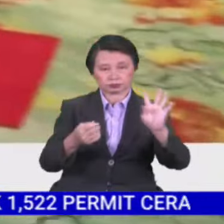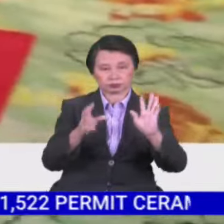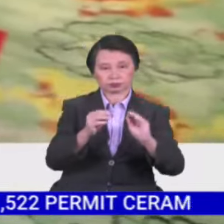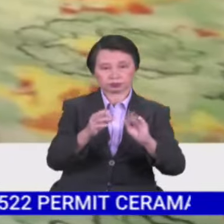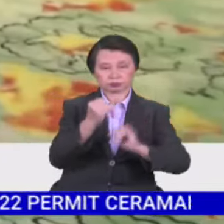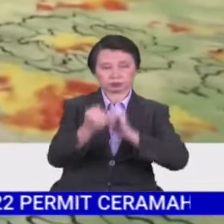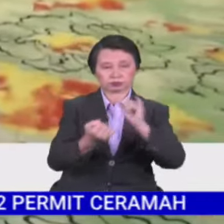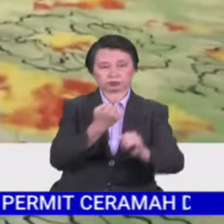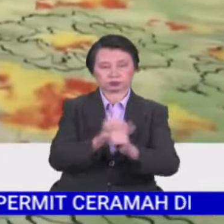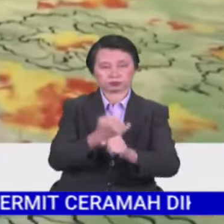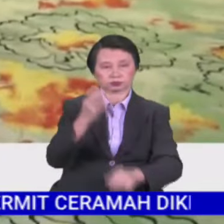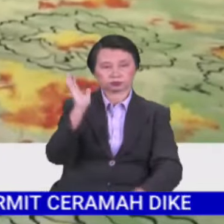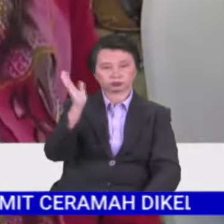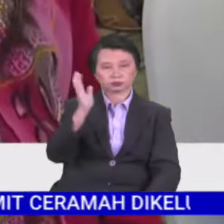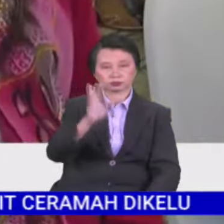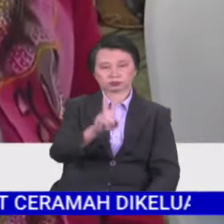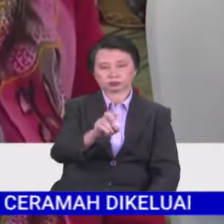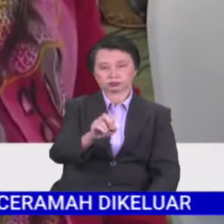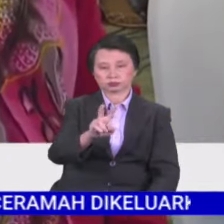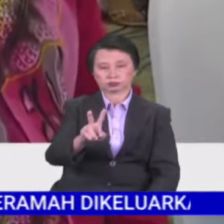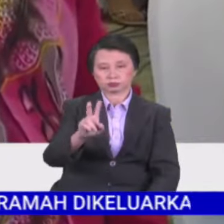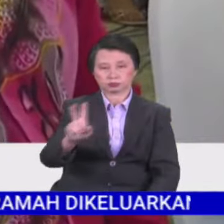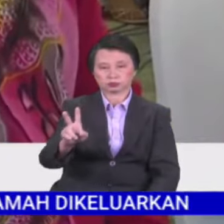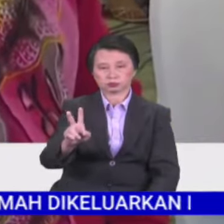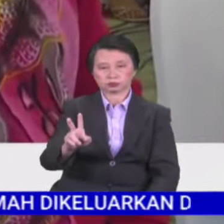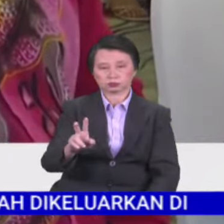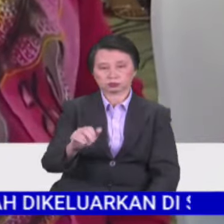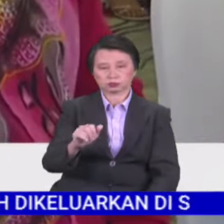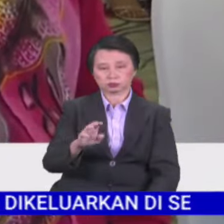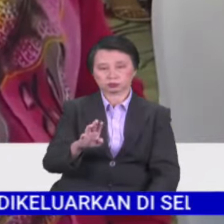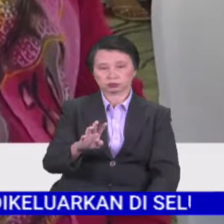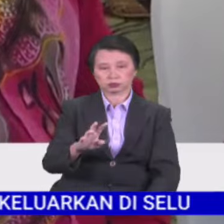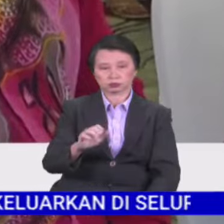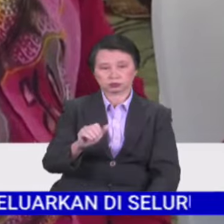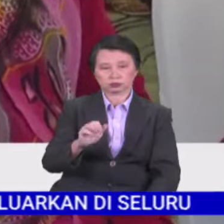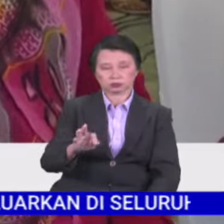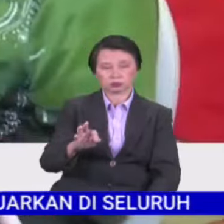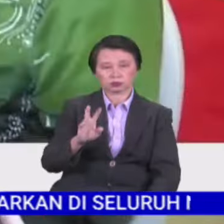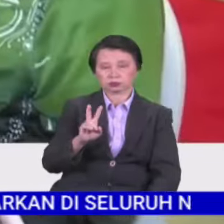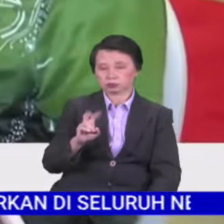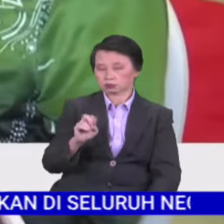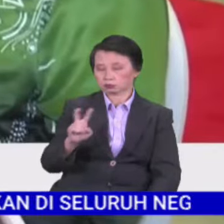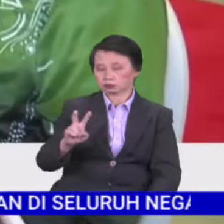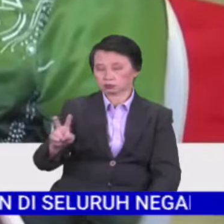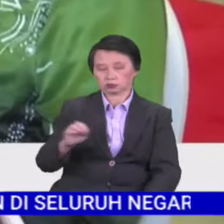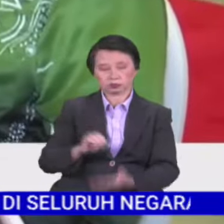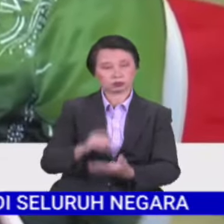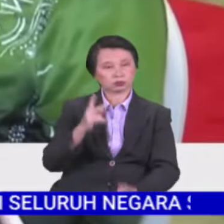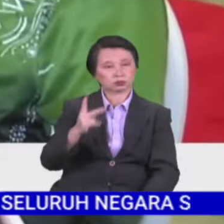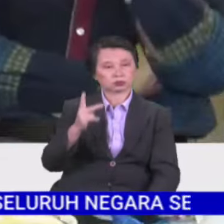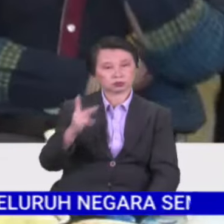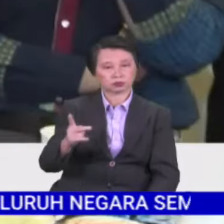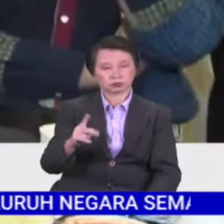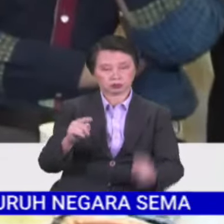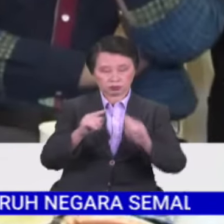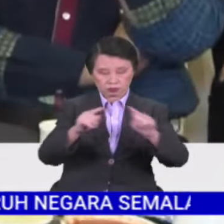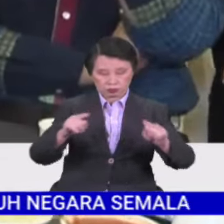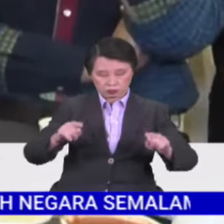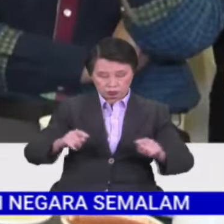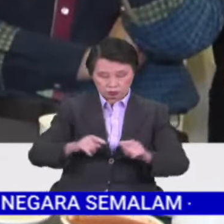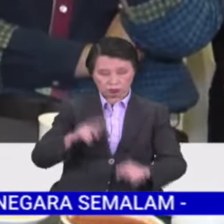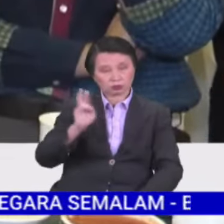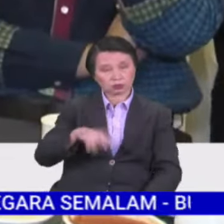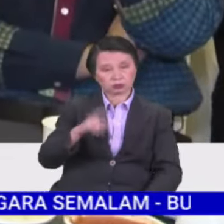in Agroforestry 2022, ICAF 2022 di Kota Kinabalu. Teks ucapan beliau dibacakan Ketua